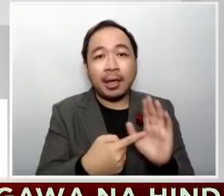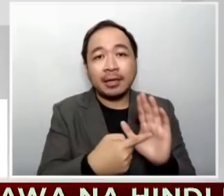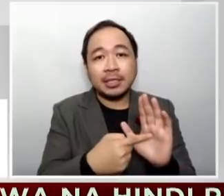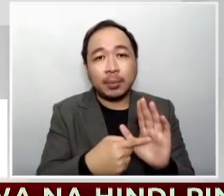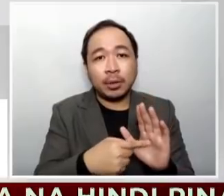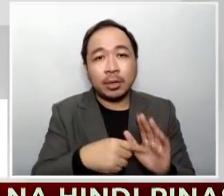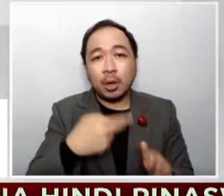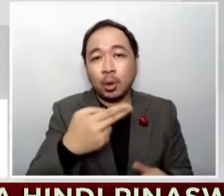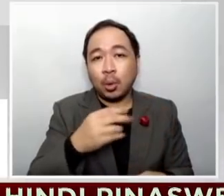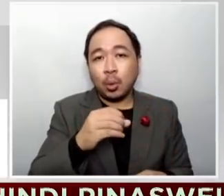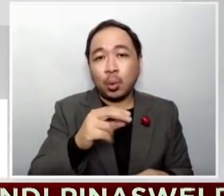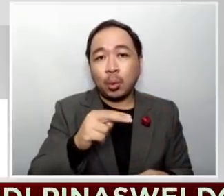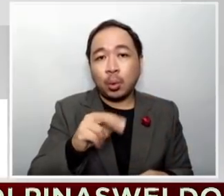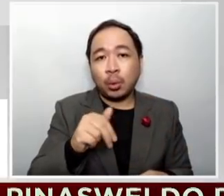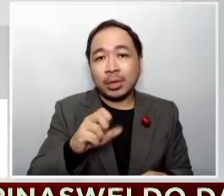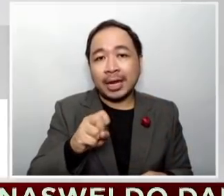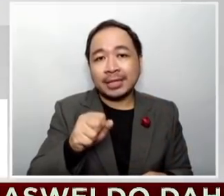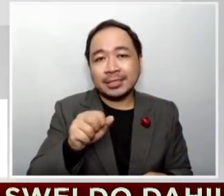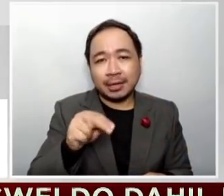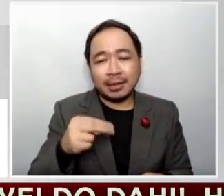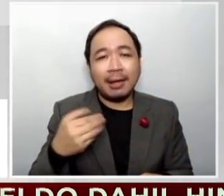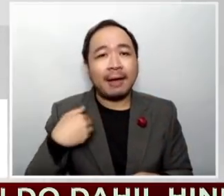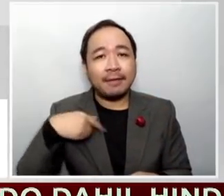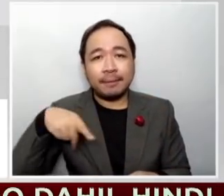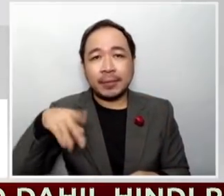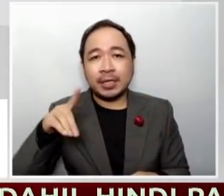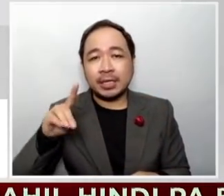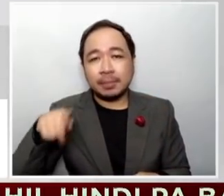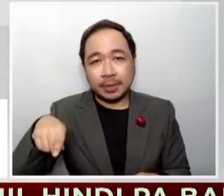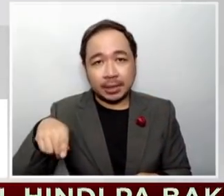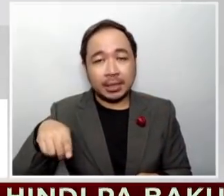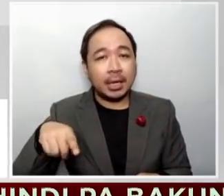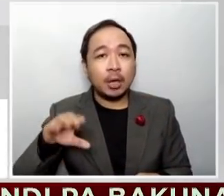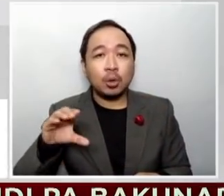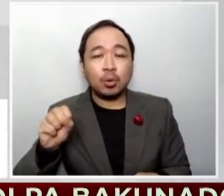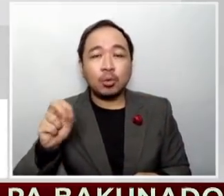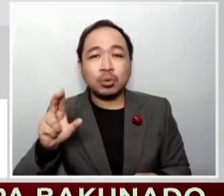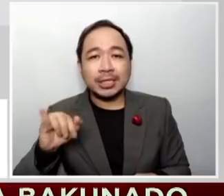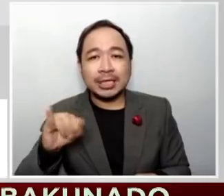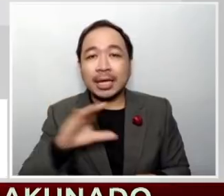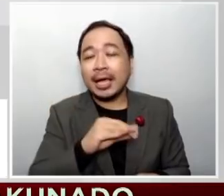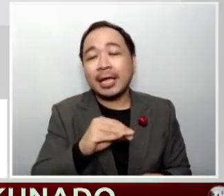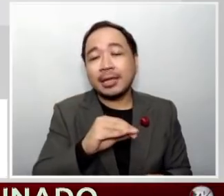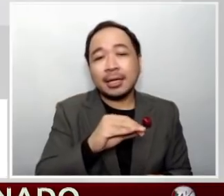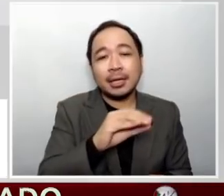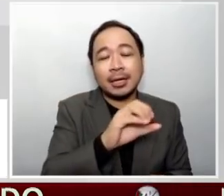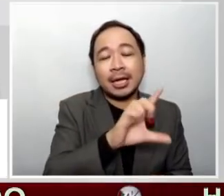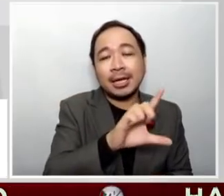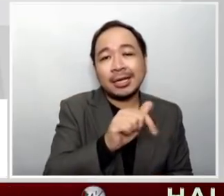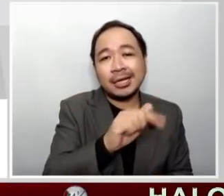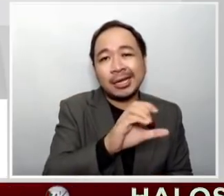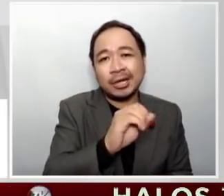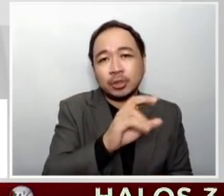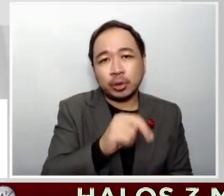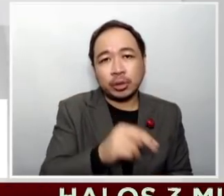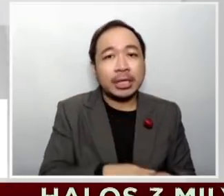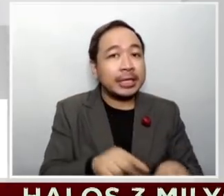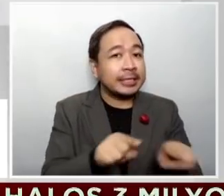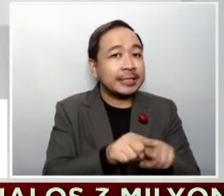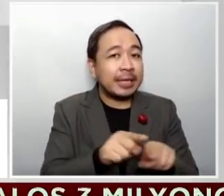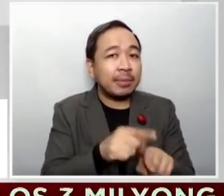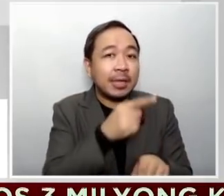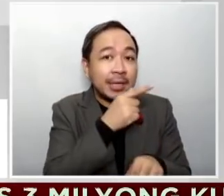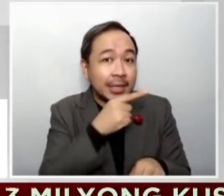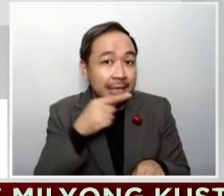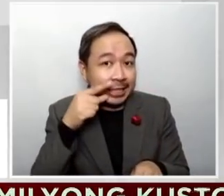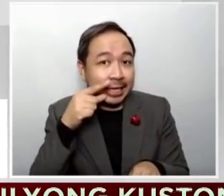Gringo Hunasan, nasa PDP Laban Cusi Wing at Lacson Soto tandem. Pare-pareho namang manok ng Team Lenny Kiko, Lacson